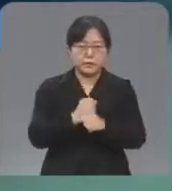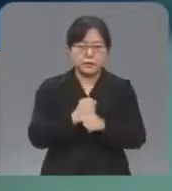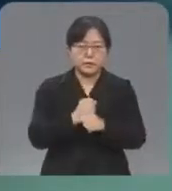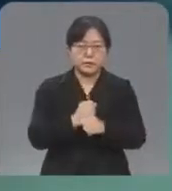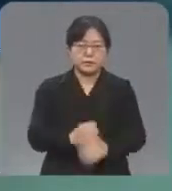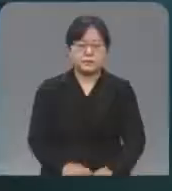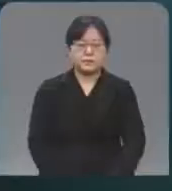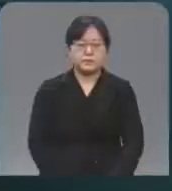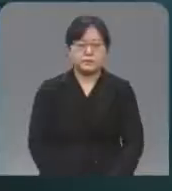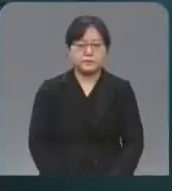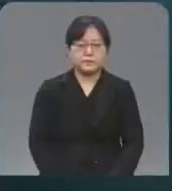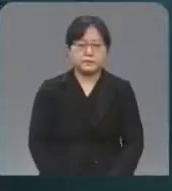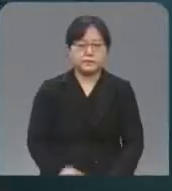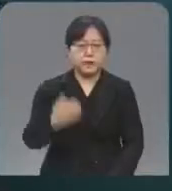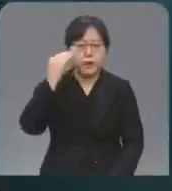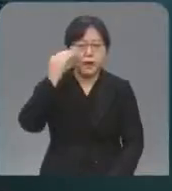육성해서